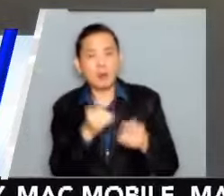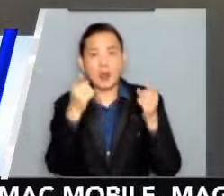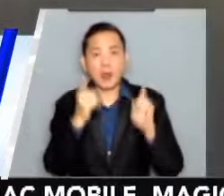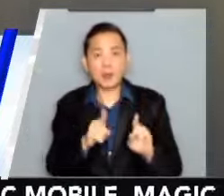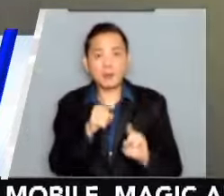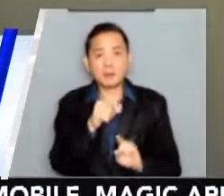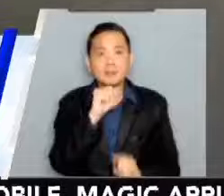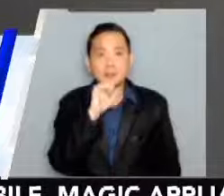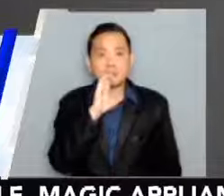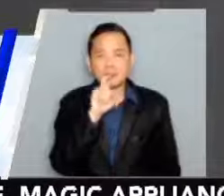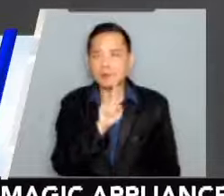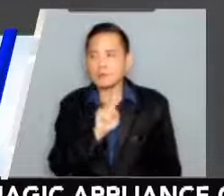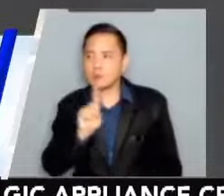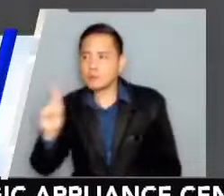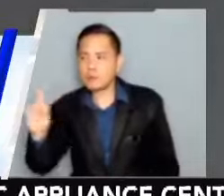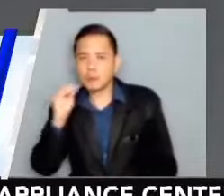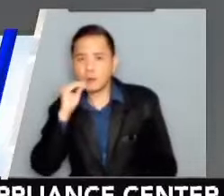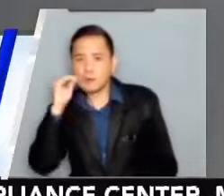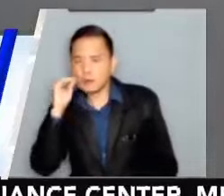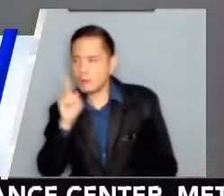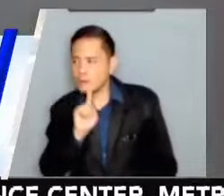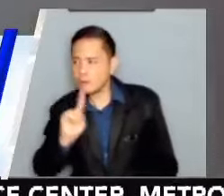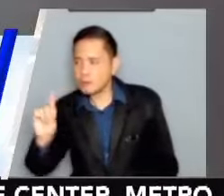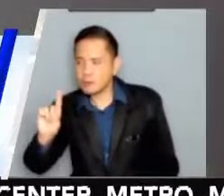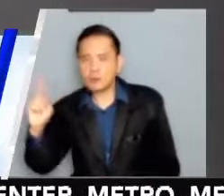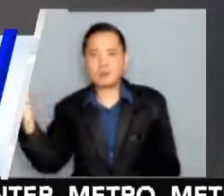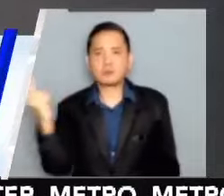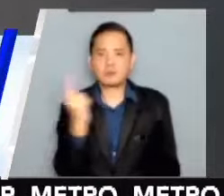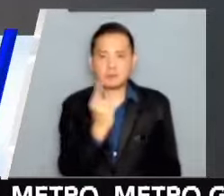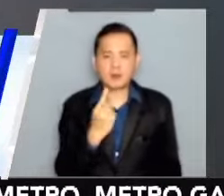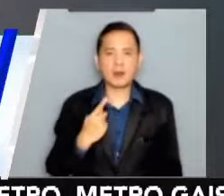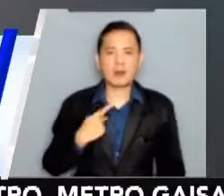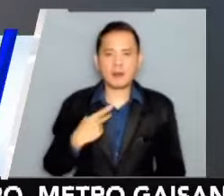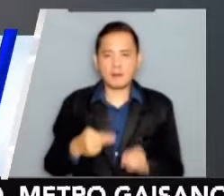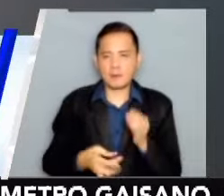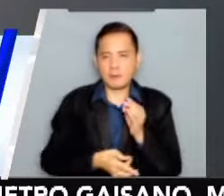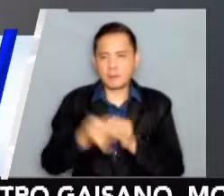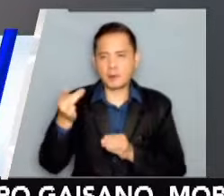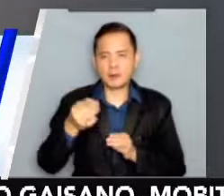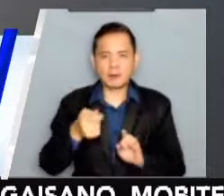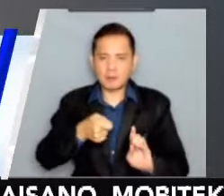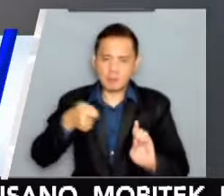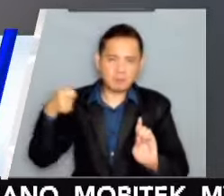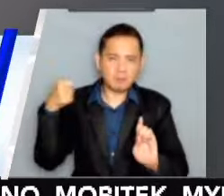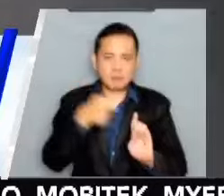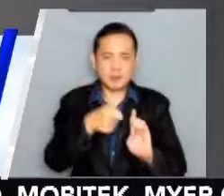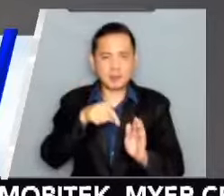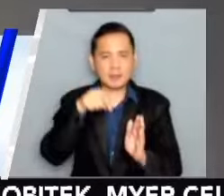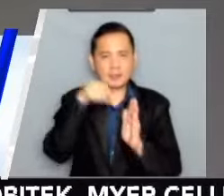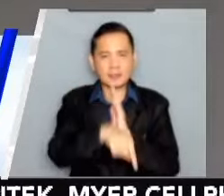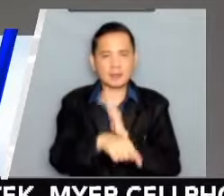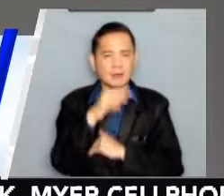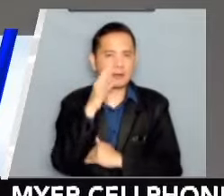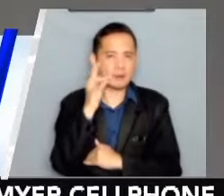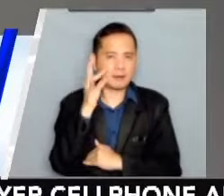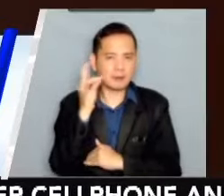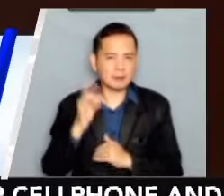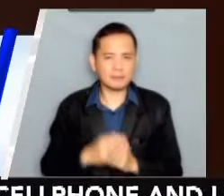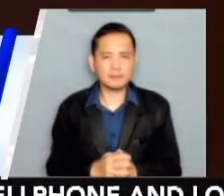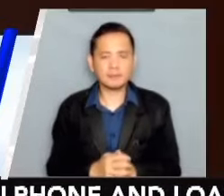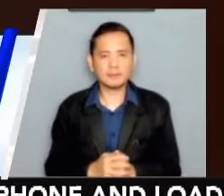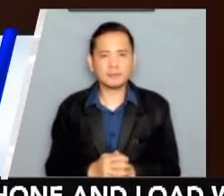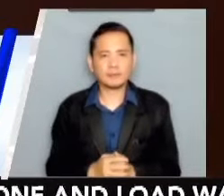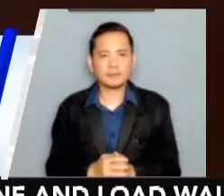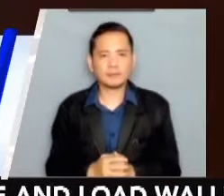Saka lumabas ulit at may dala ng panusok. Tinusok nito ang pusa sa katawan. Tuluyang namatay ang kuting. Nilagay niya ito sa tila